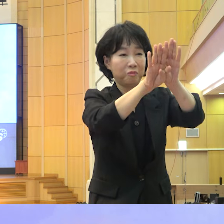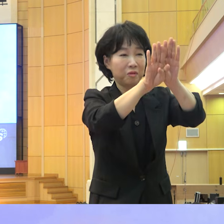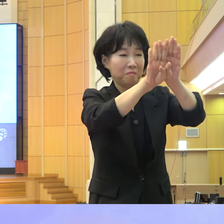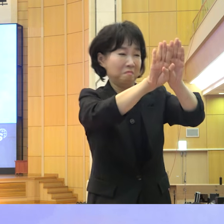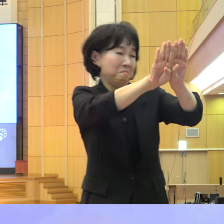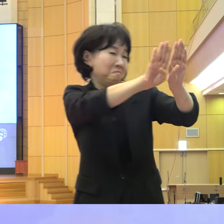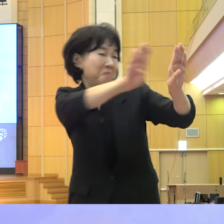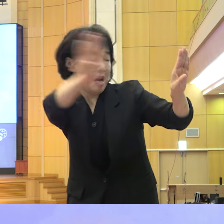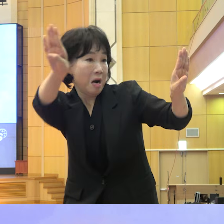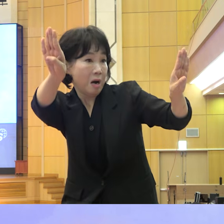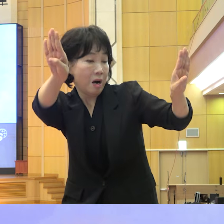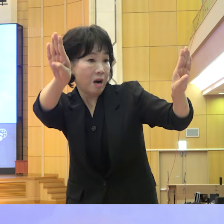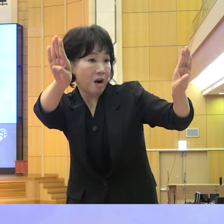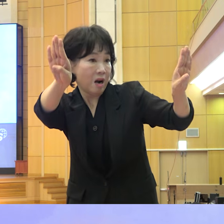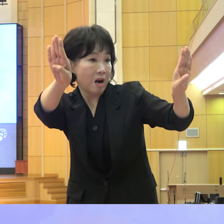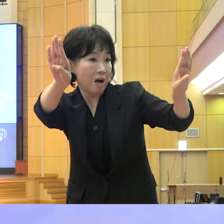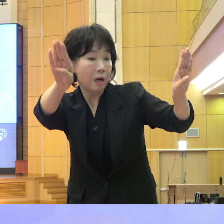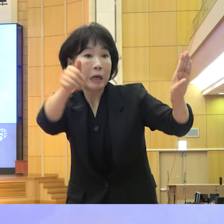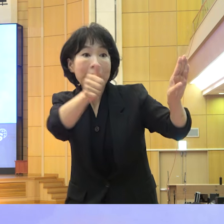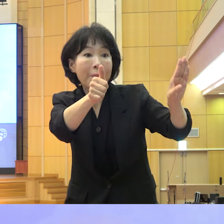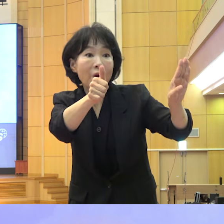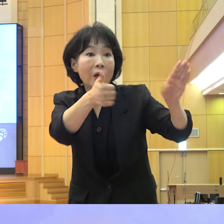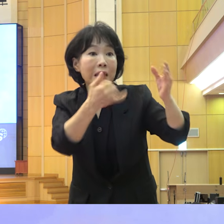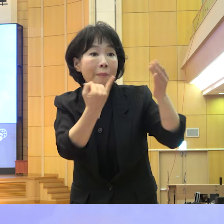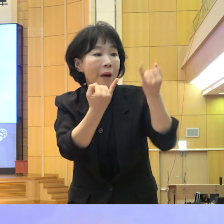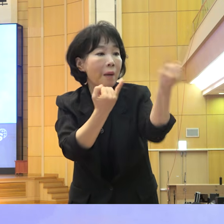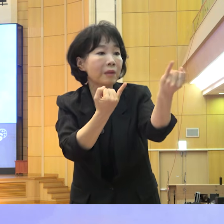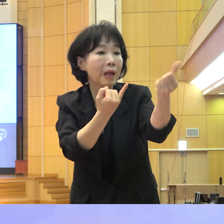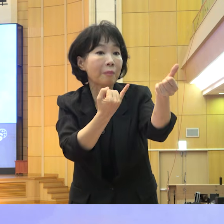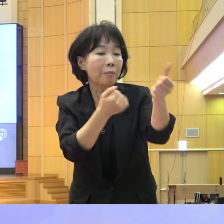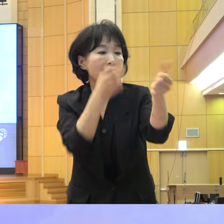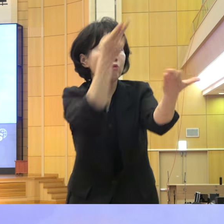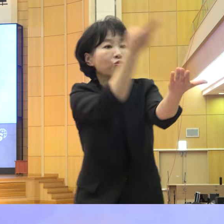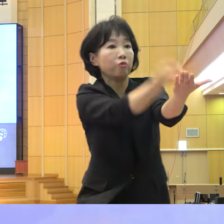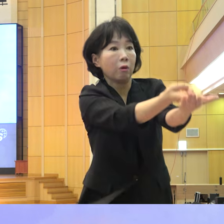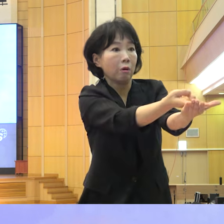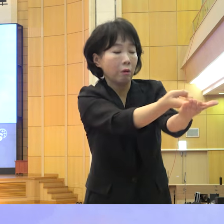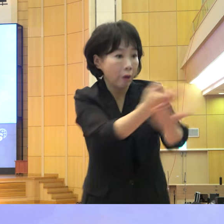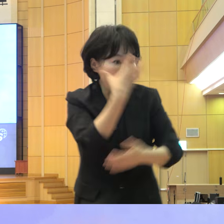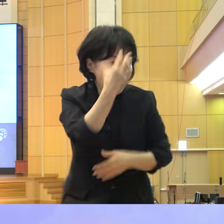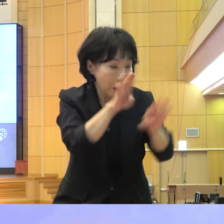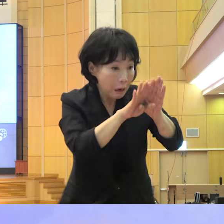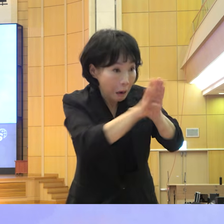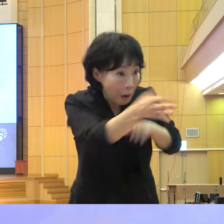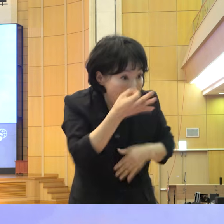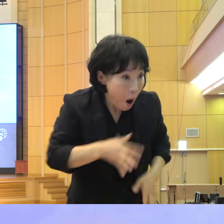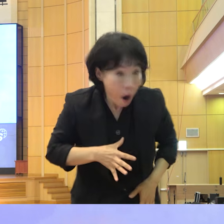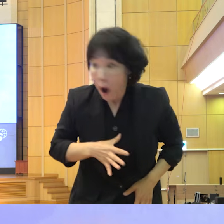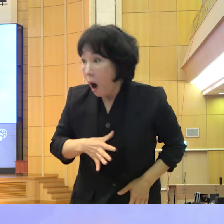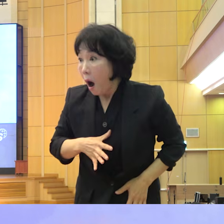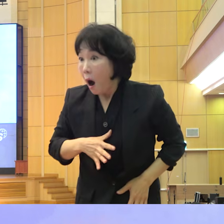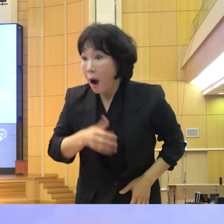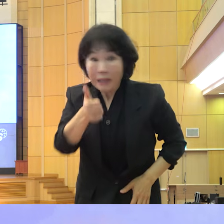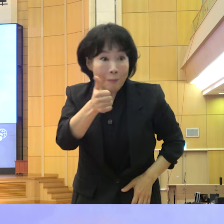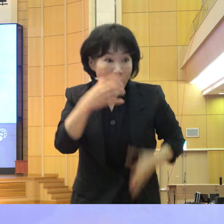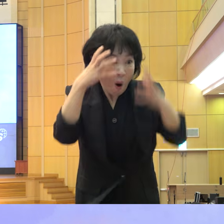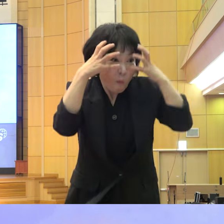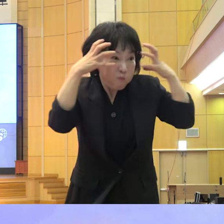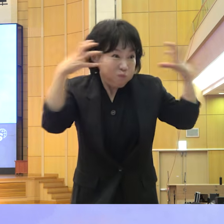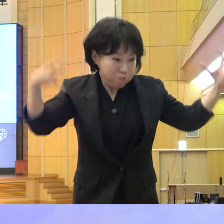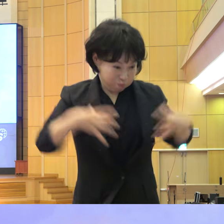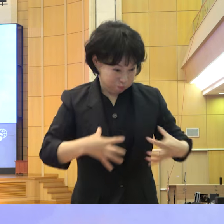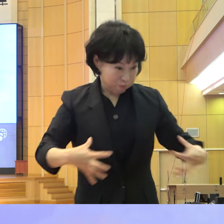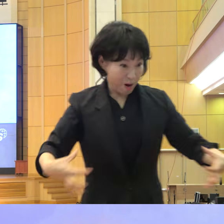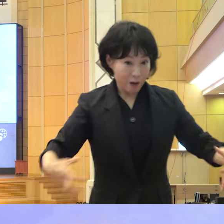가리키면서 봐라. 남편이 들어 누워 있는데 몸이 뚱뚱 부어가지고 눈도